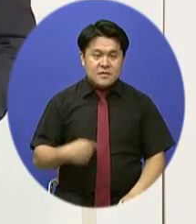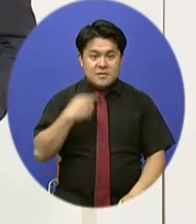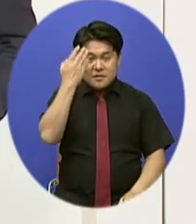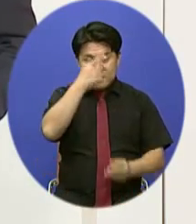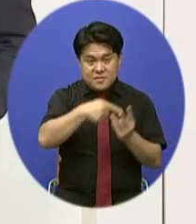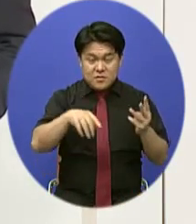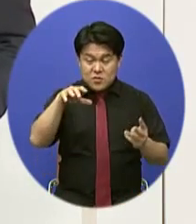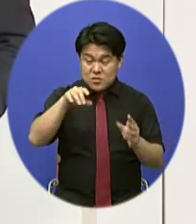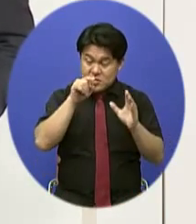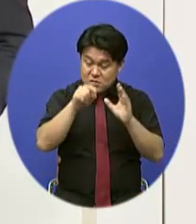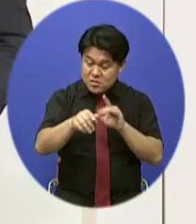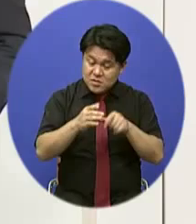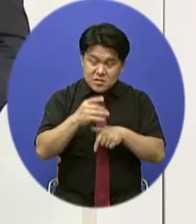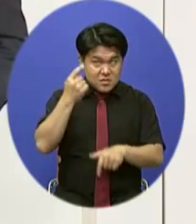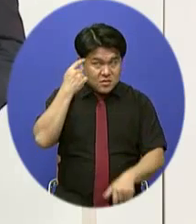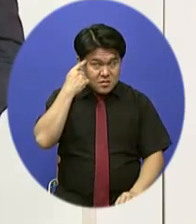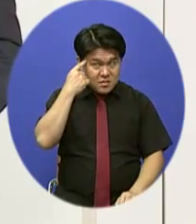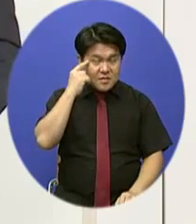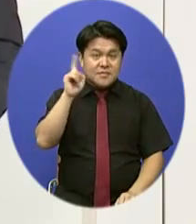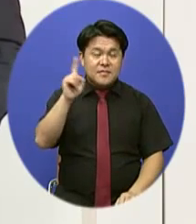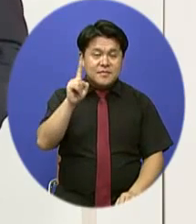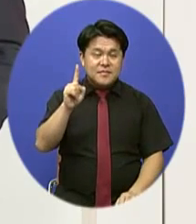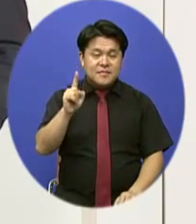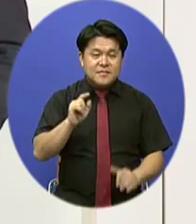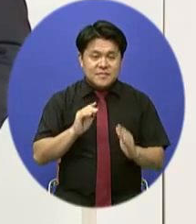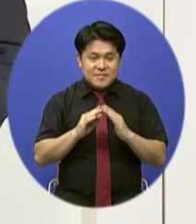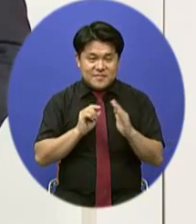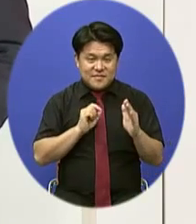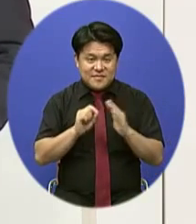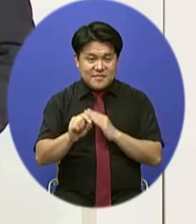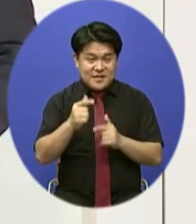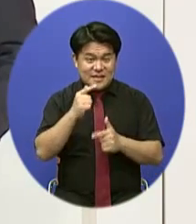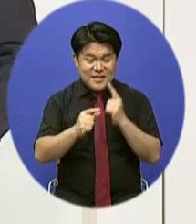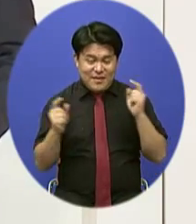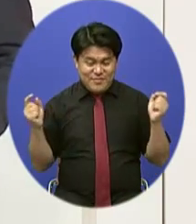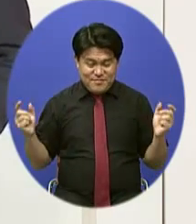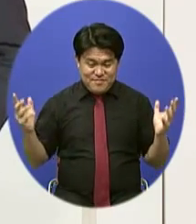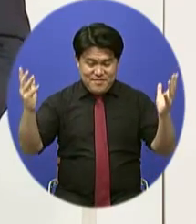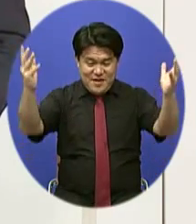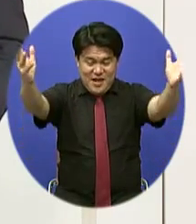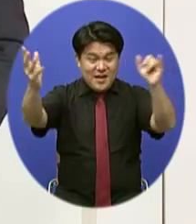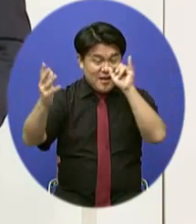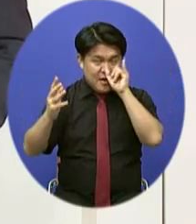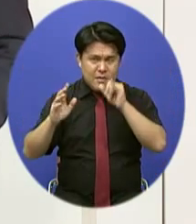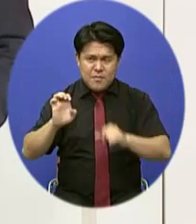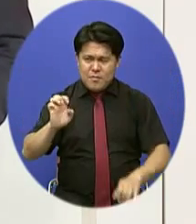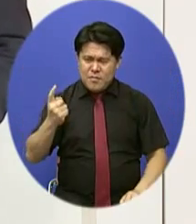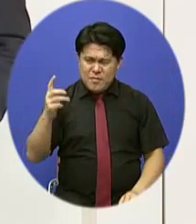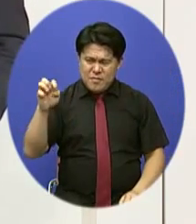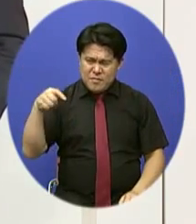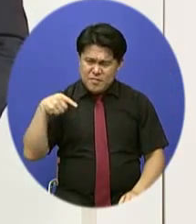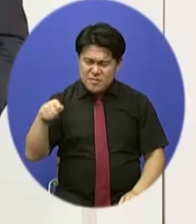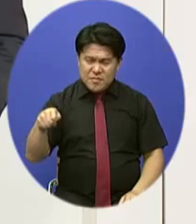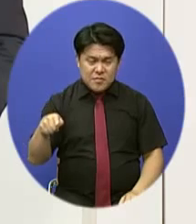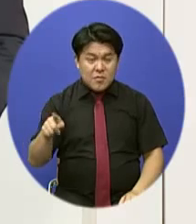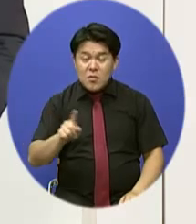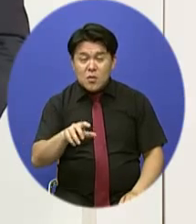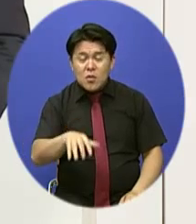청주에 가면 그 입구에 들어서면 포플러 나무든가요? 무슨 나무죠, 그게? 어느